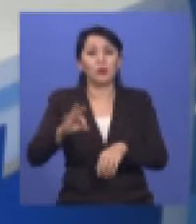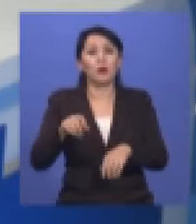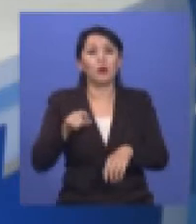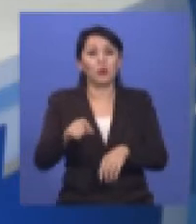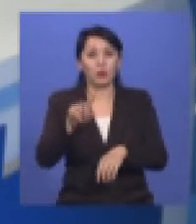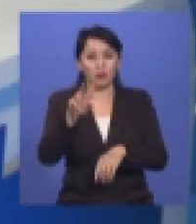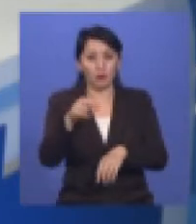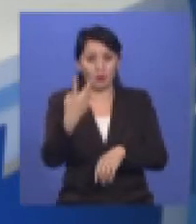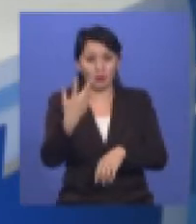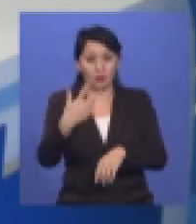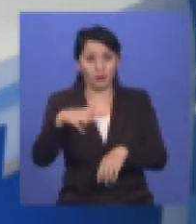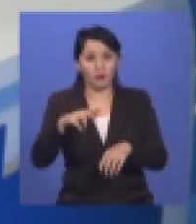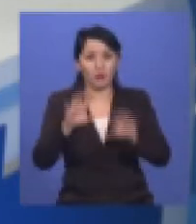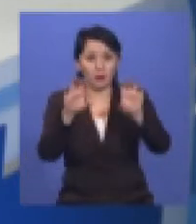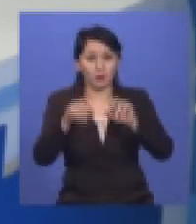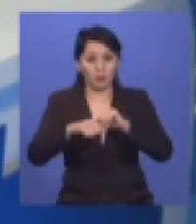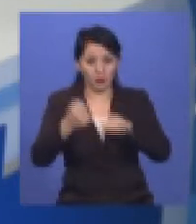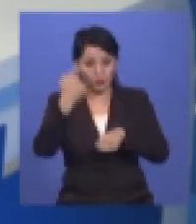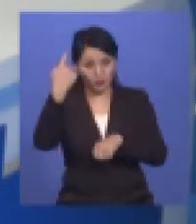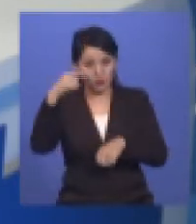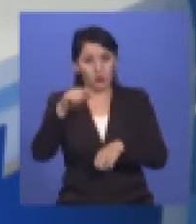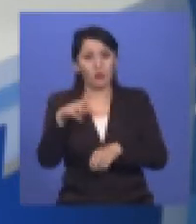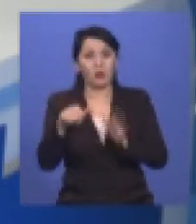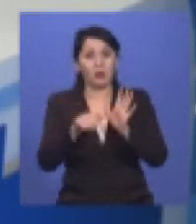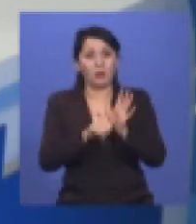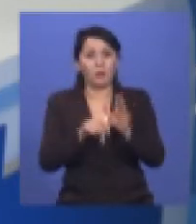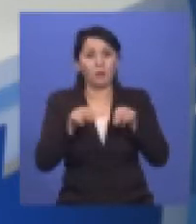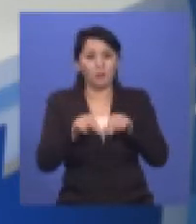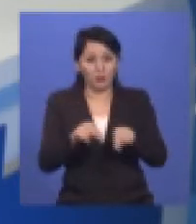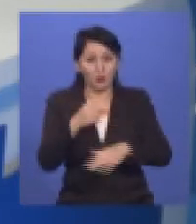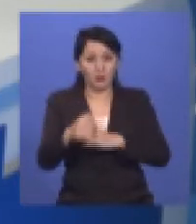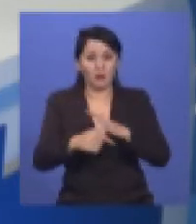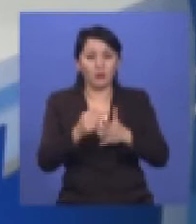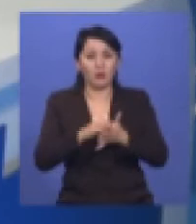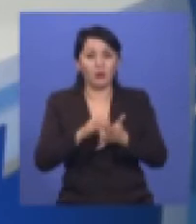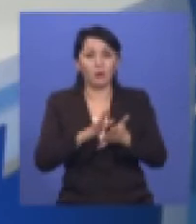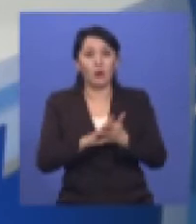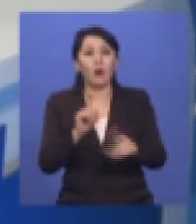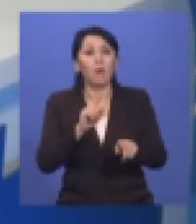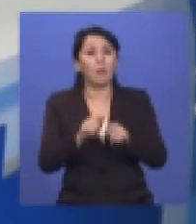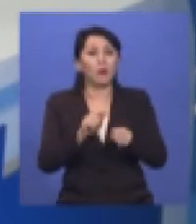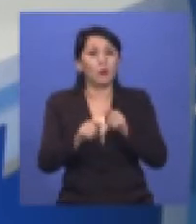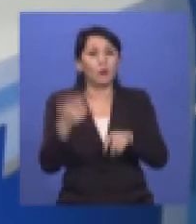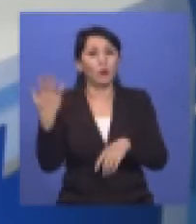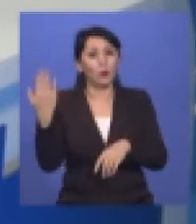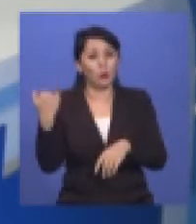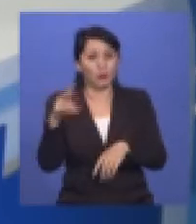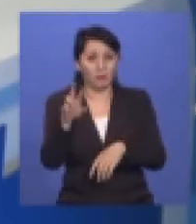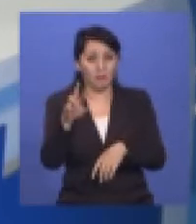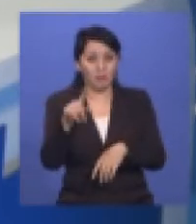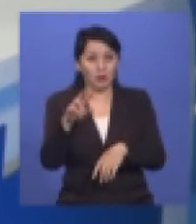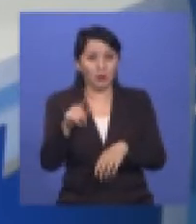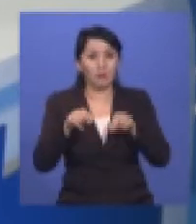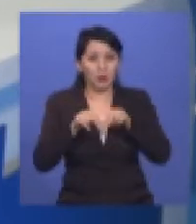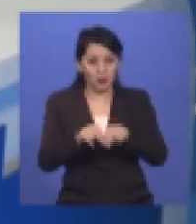бойынша 1223 заң бұзушылық анықталды. Оның 386-сы Петропавл қаласында тіркеліп отыр. Мониторингтік топ өткен